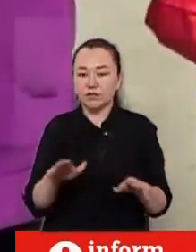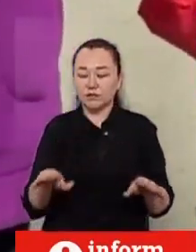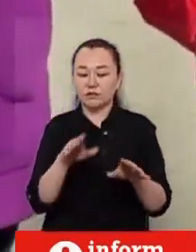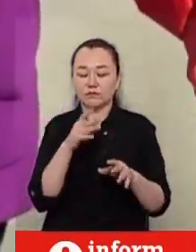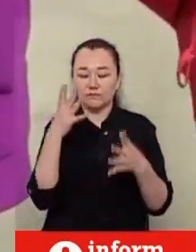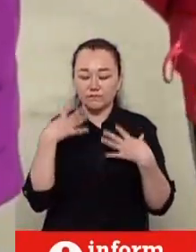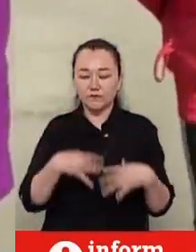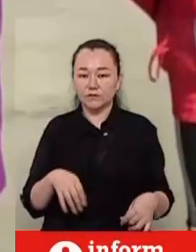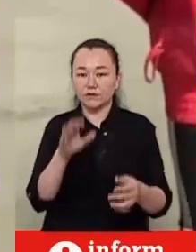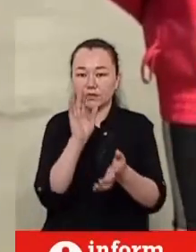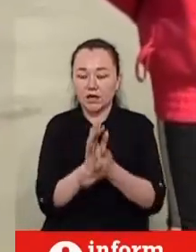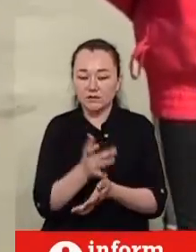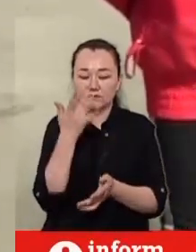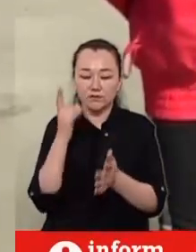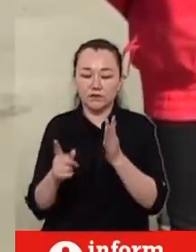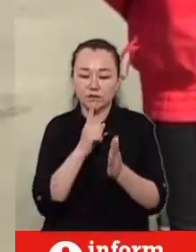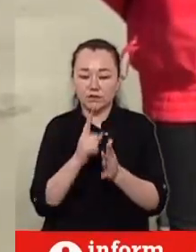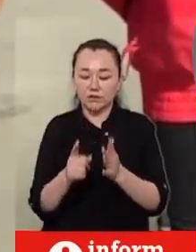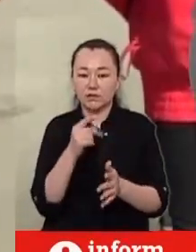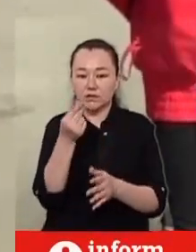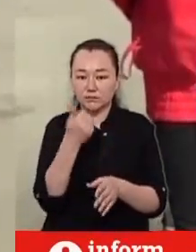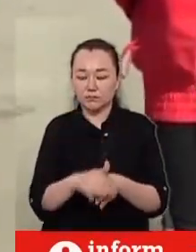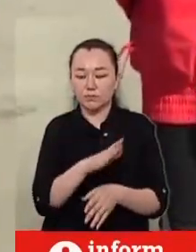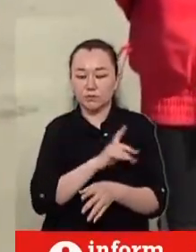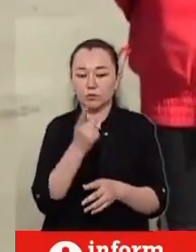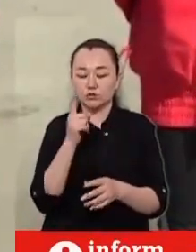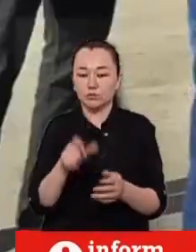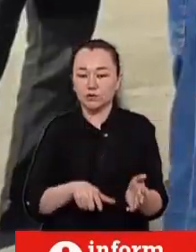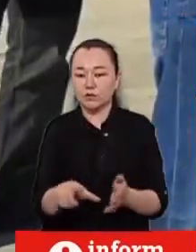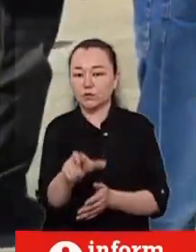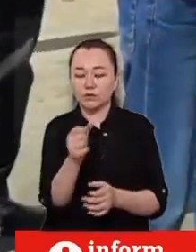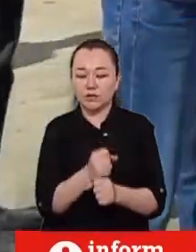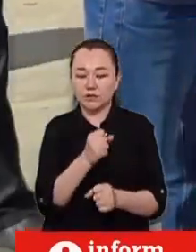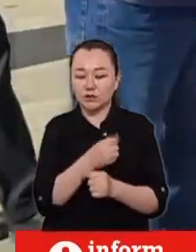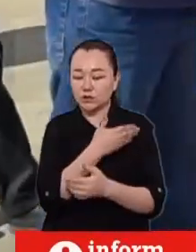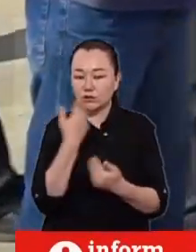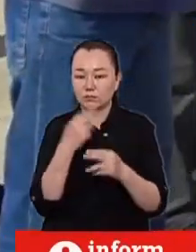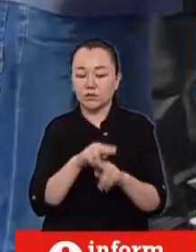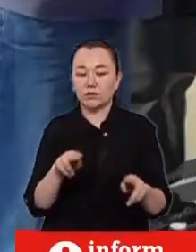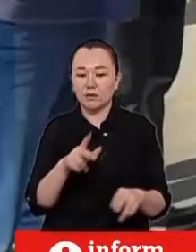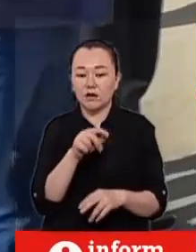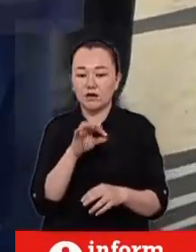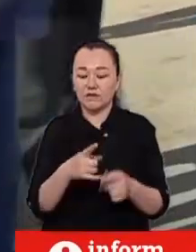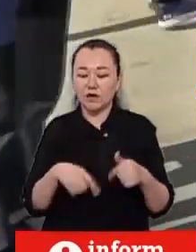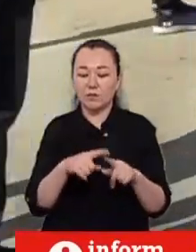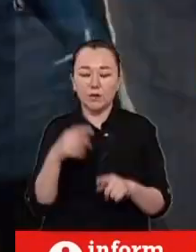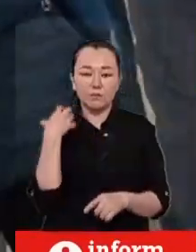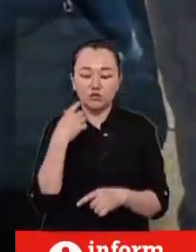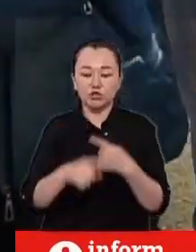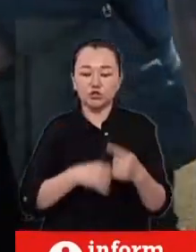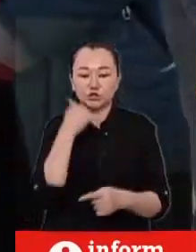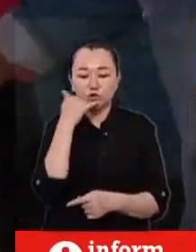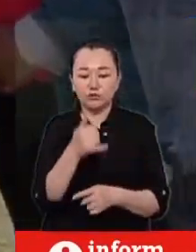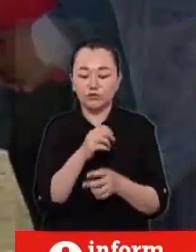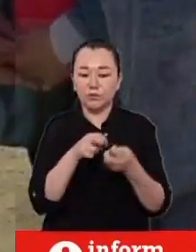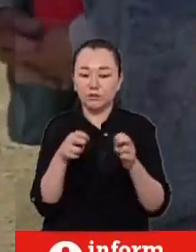үсті басы кір болып келеді. Ақша бөлінді емес пе? Неге жол жасалмайды? Ал Петропавлдық Гавр компания басшысы телефон арқылы